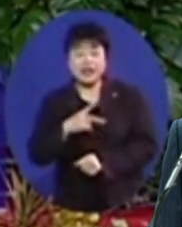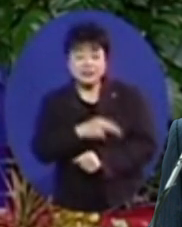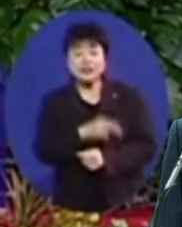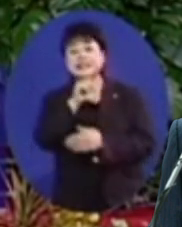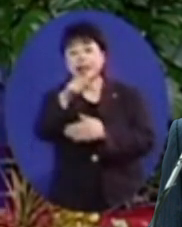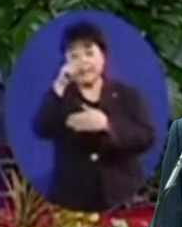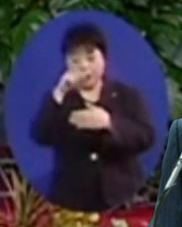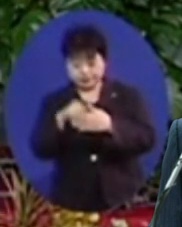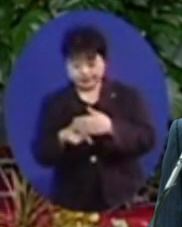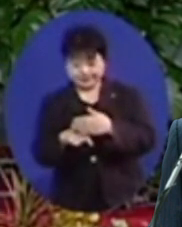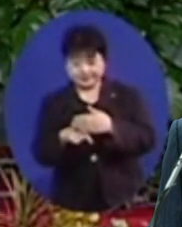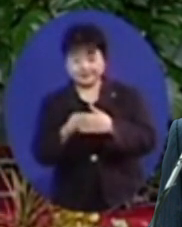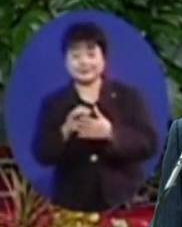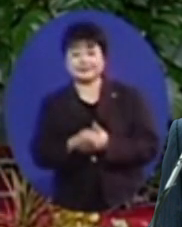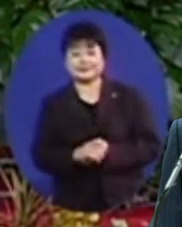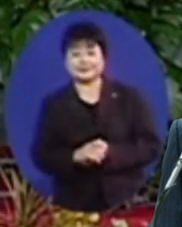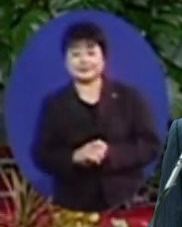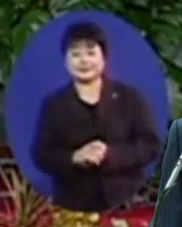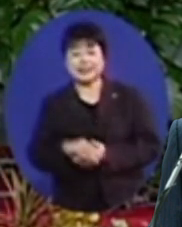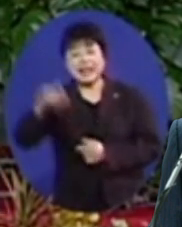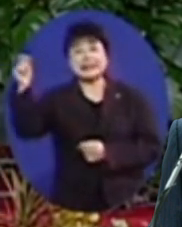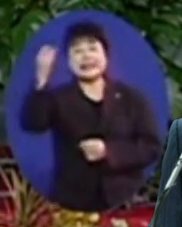마음이라. 다윗의